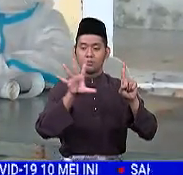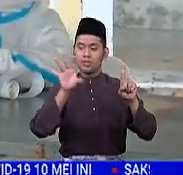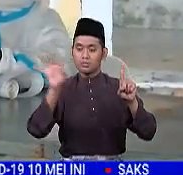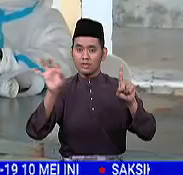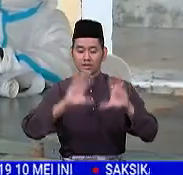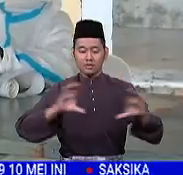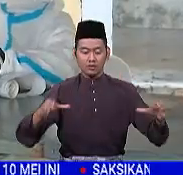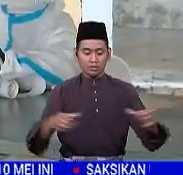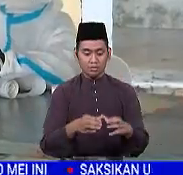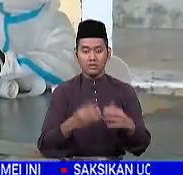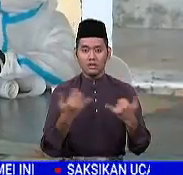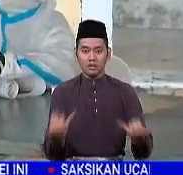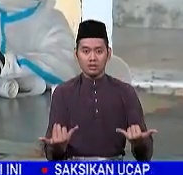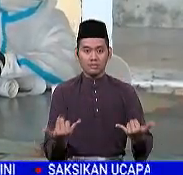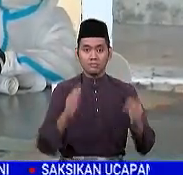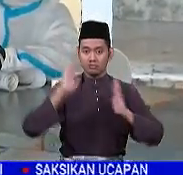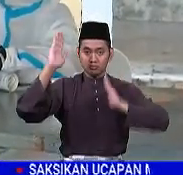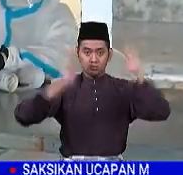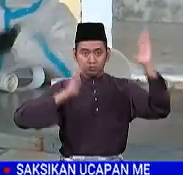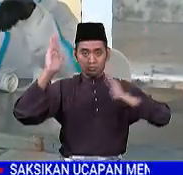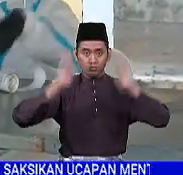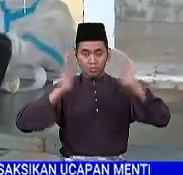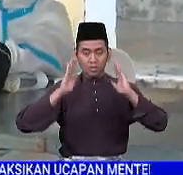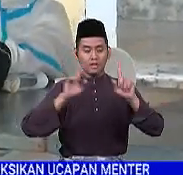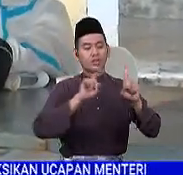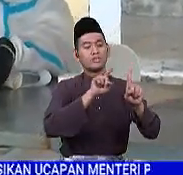1,759 kluster di seluruh negara di samping